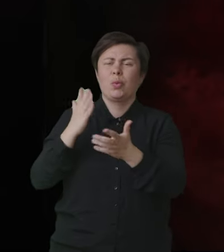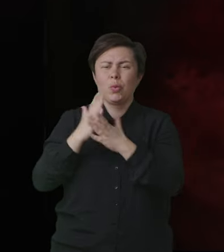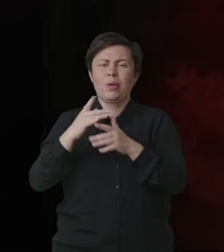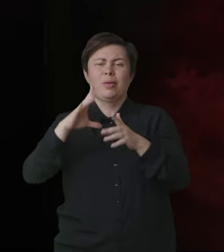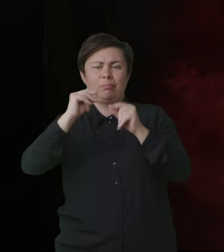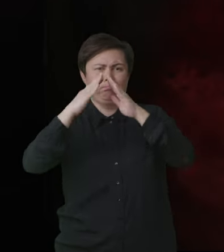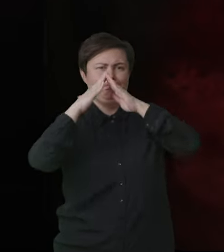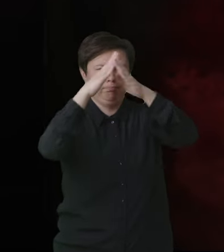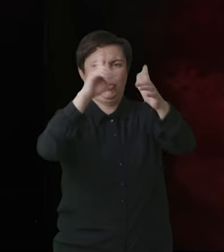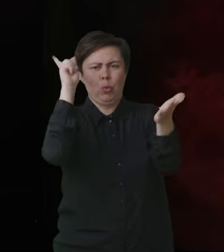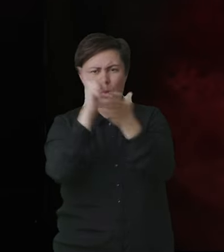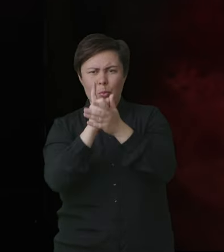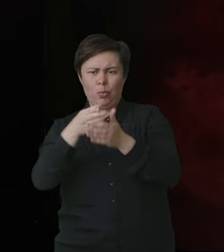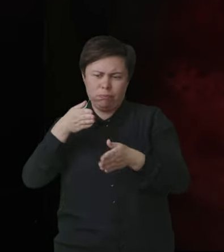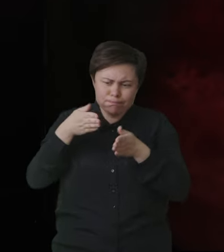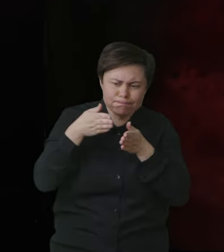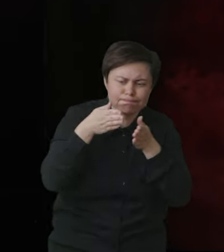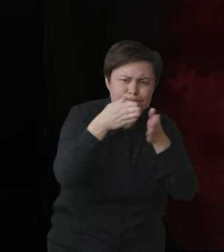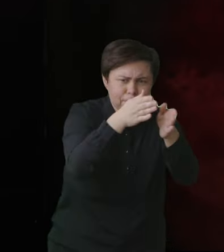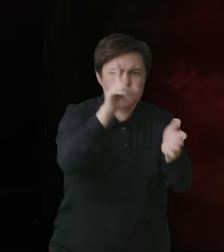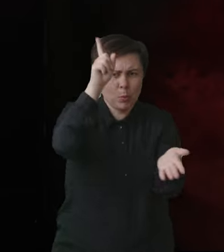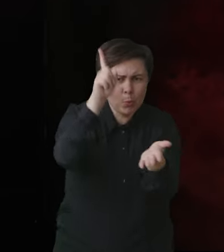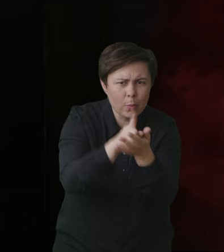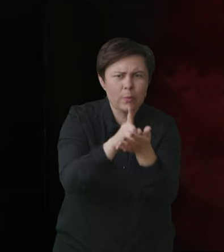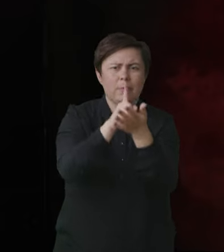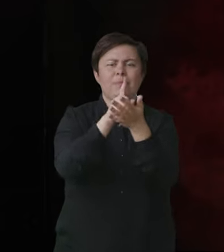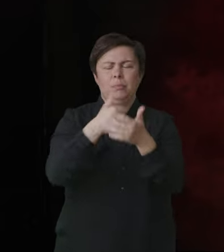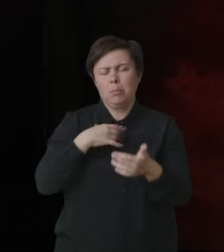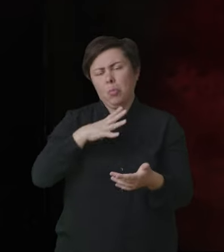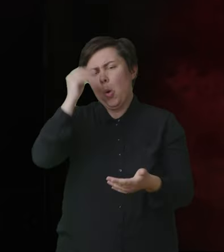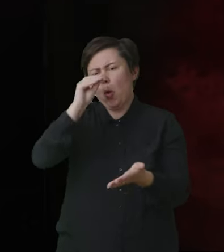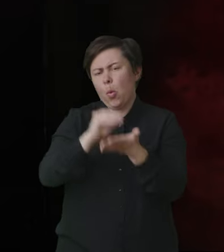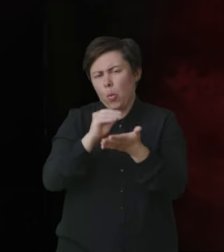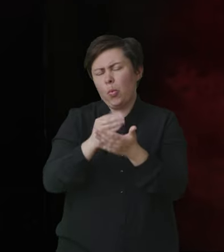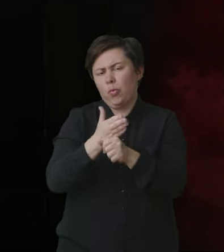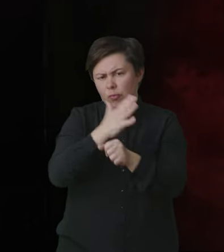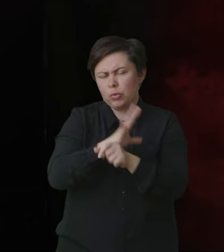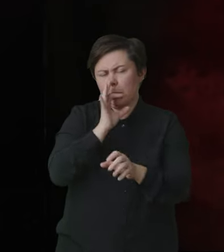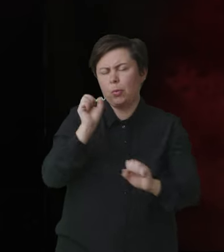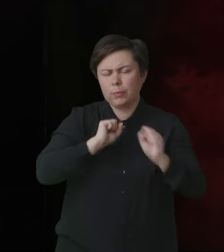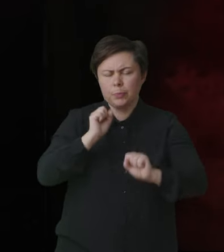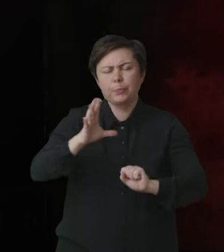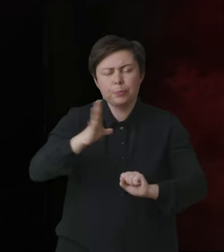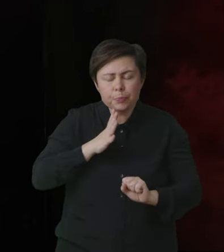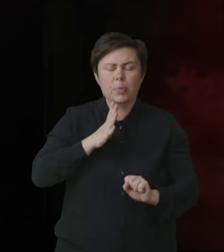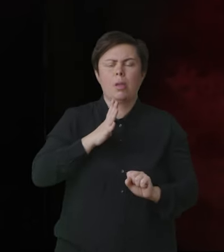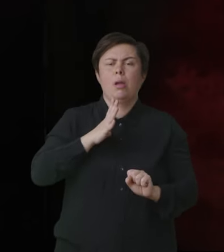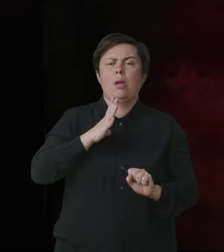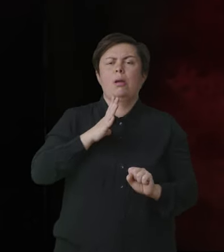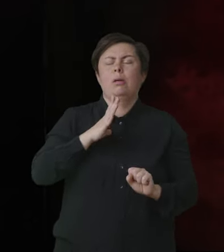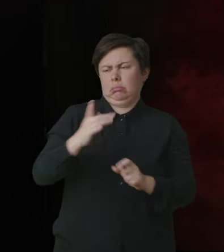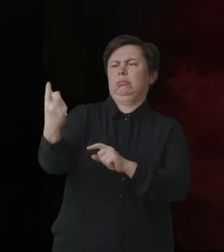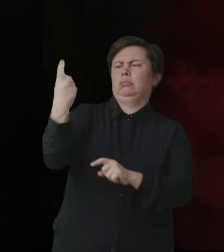wjechałem do szopy, nawet wjechałem na obrotnicę, do szopy wjechałem. No, praktykę taka już, taka stopniowa to była ta praktyka.